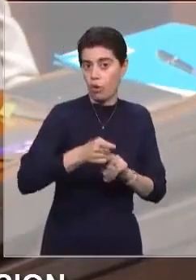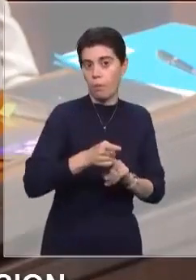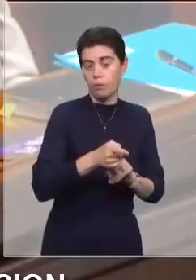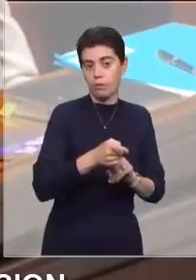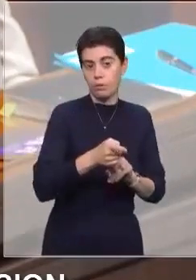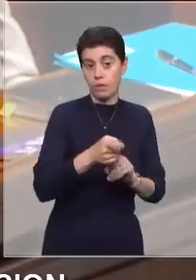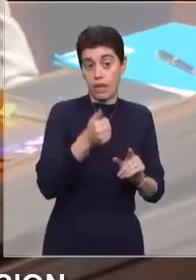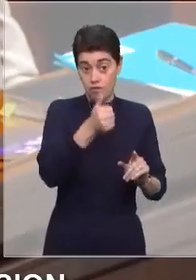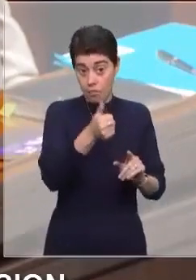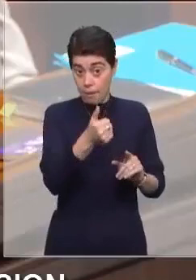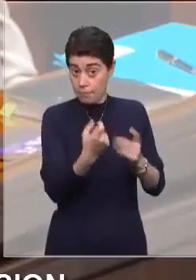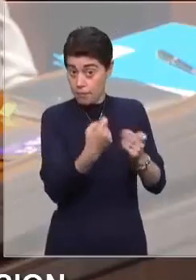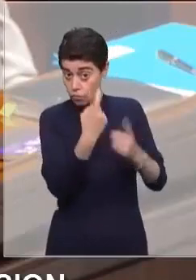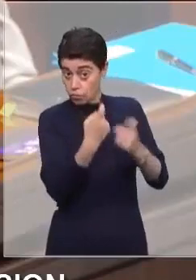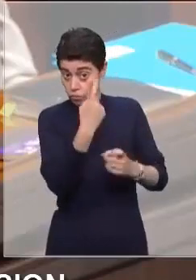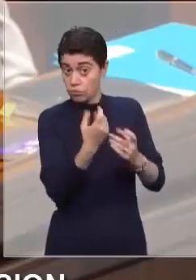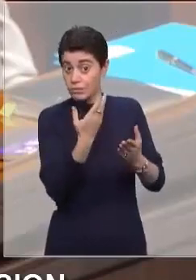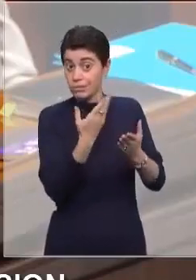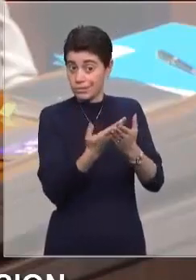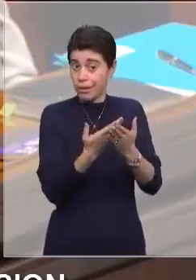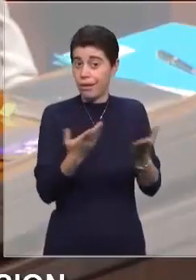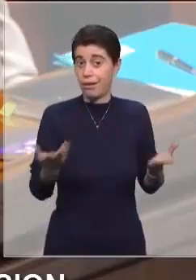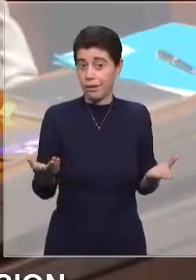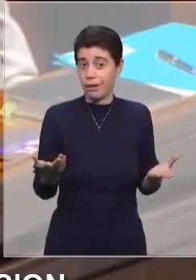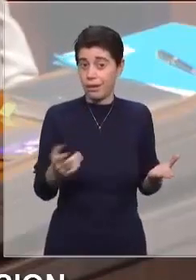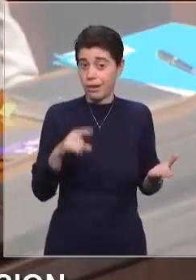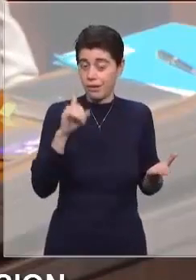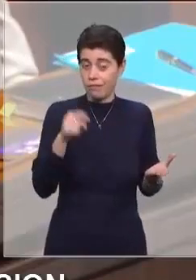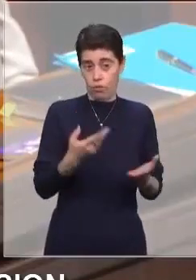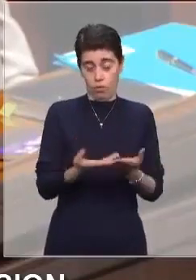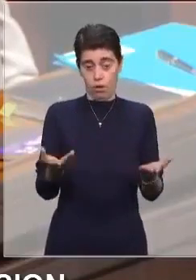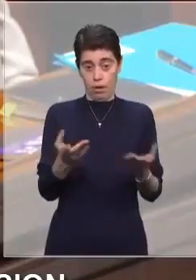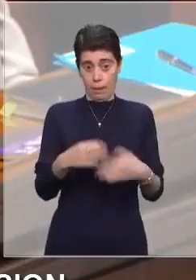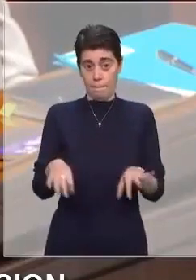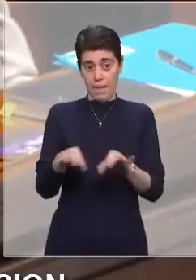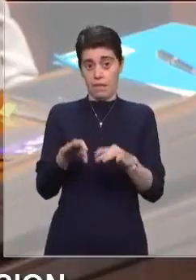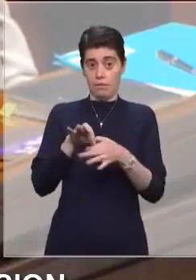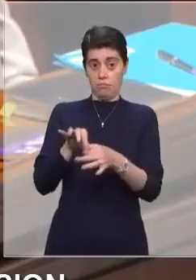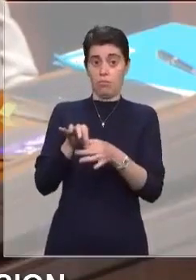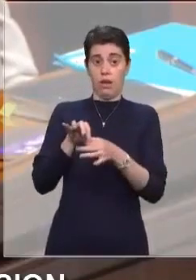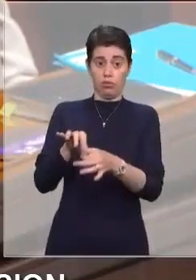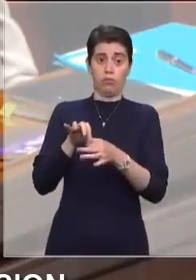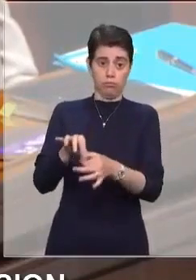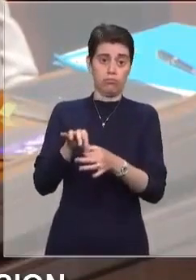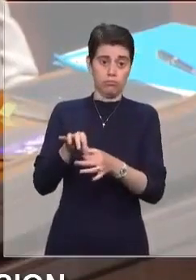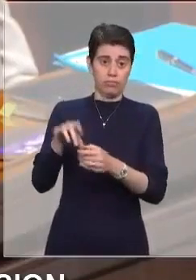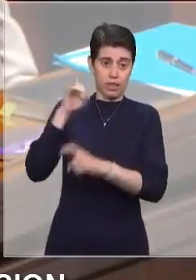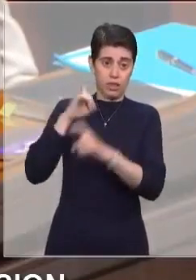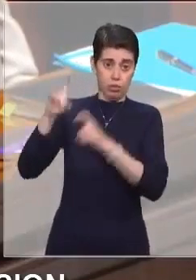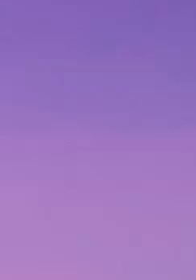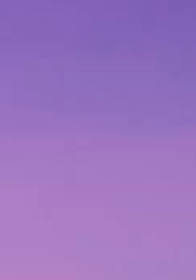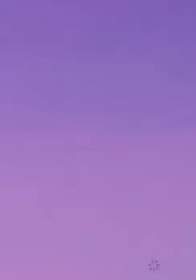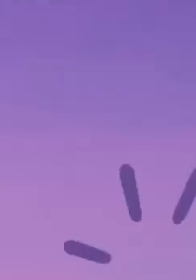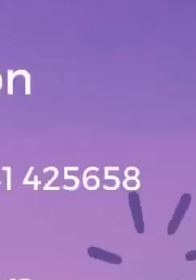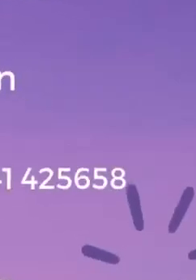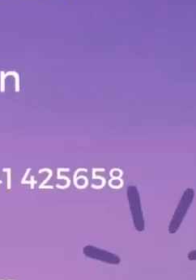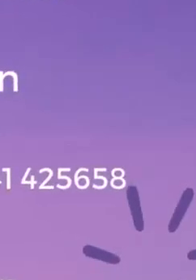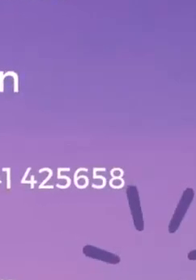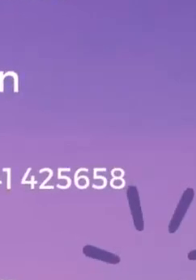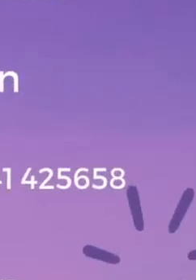vous-même que nous devons avoir une relation apaisée avec notre passé commun. Et merci, je sais que vous voulez y contribuer. Ministre.